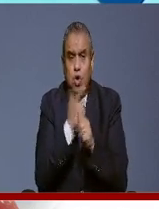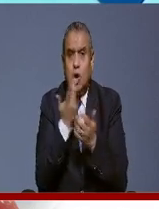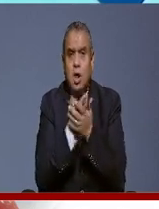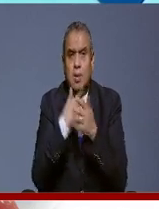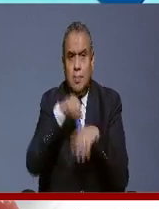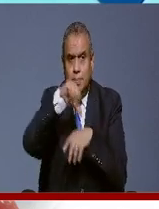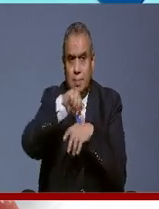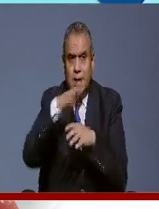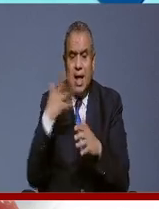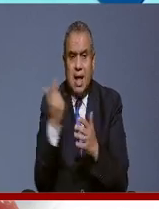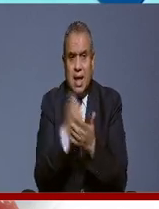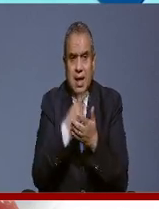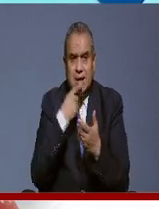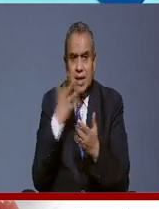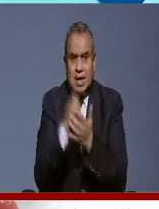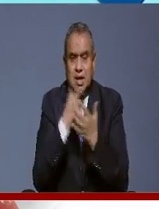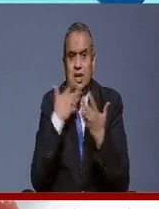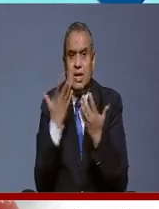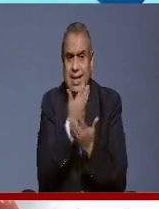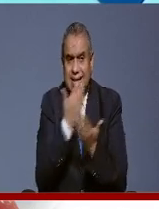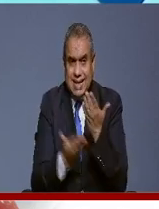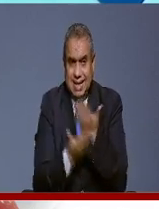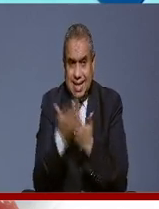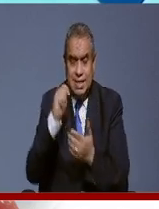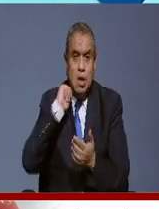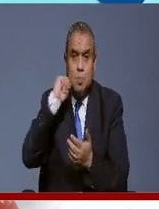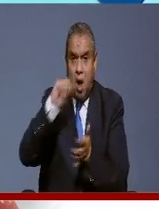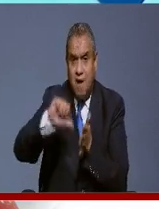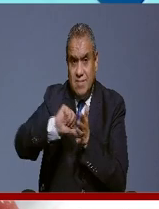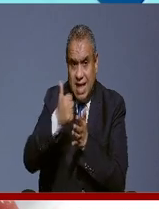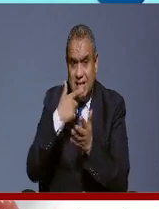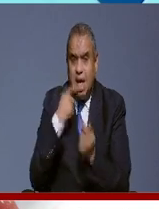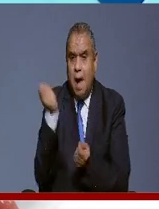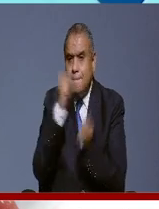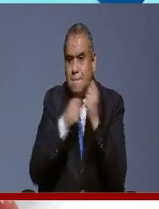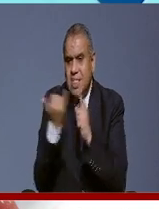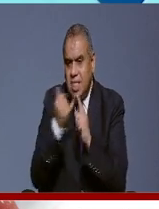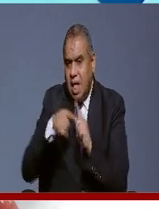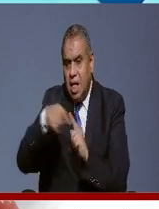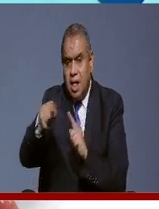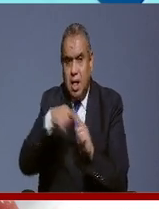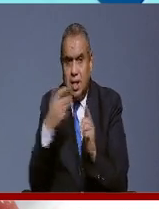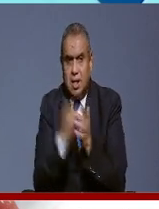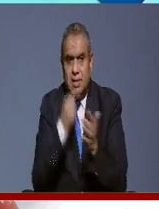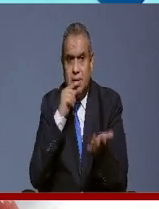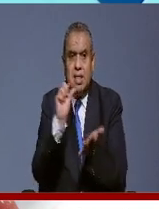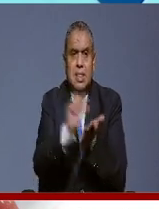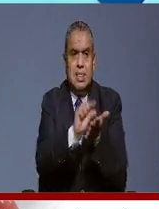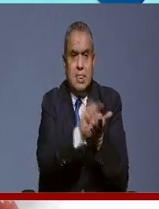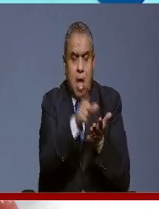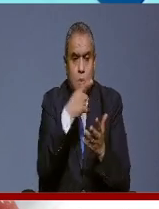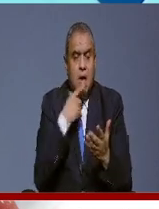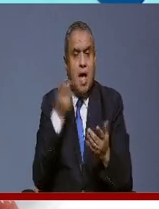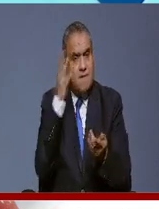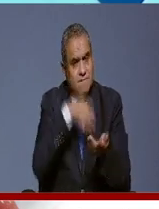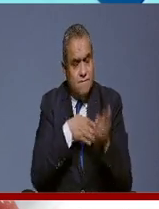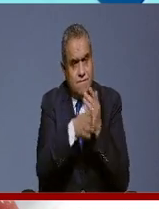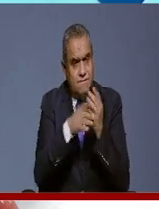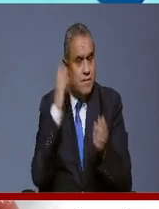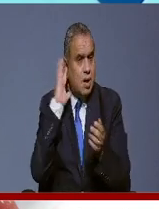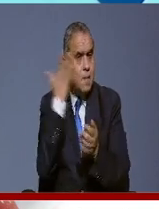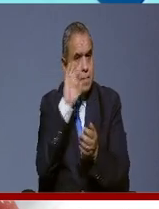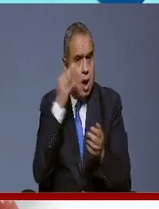جنب المناطق اللي هي تشتغل. زي ما قلت لحضرتك في الأول، الدولة عندها إمكانيات كبيرة جدا، لكن